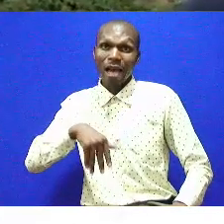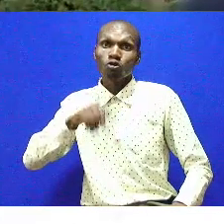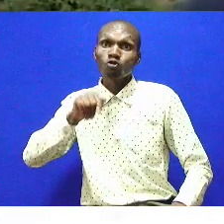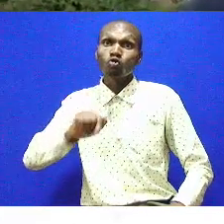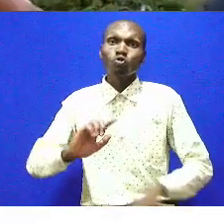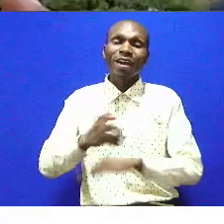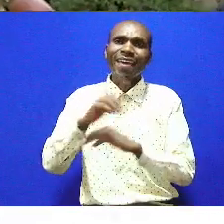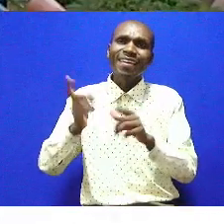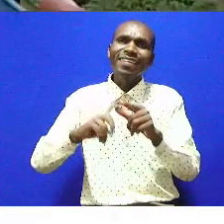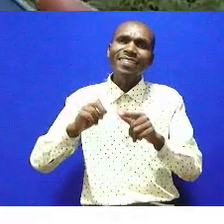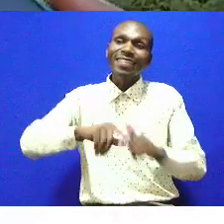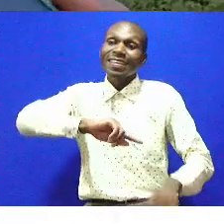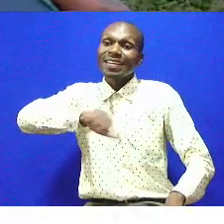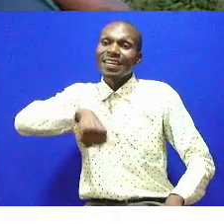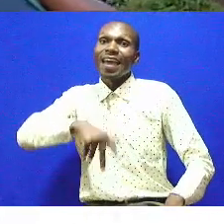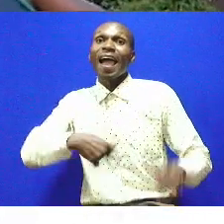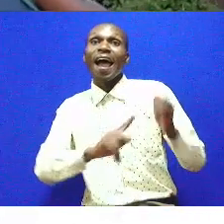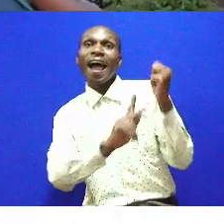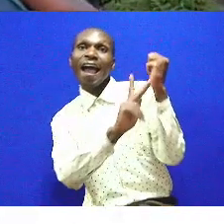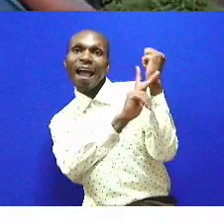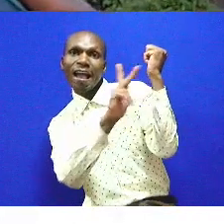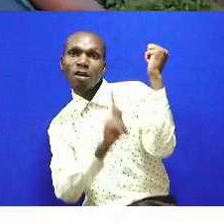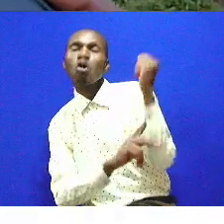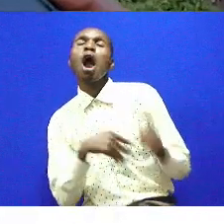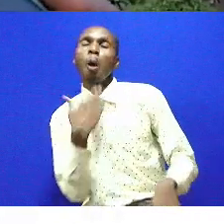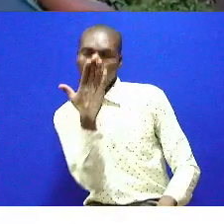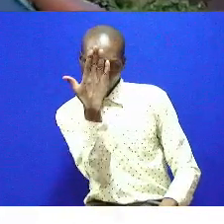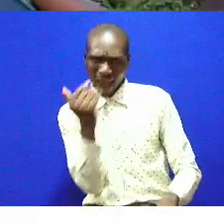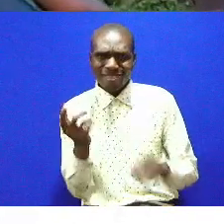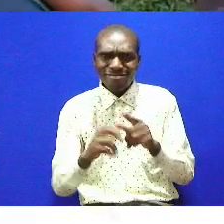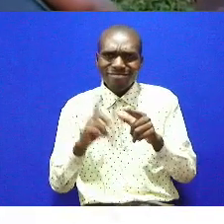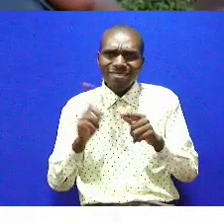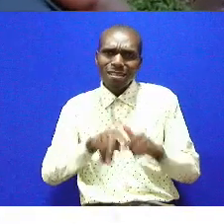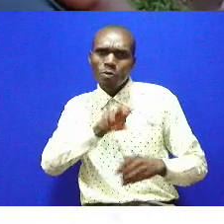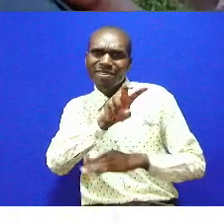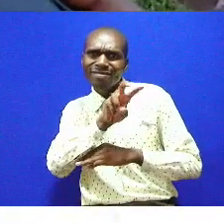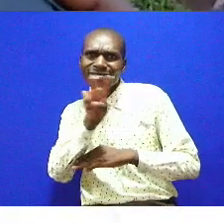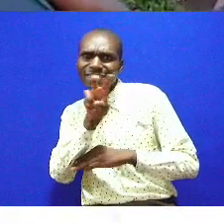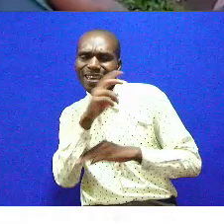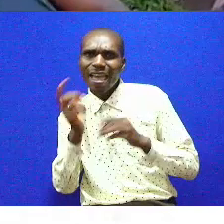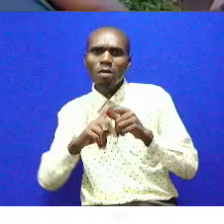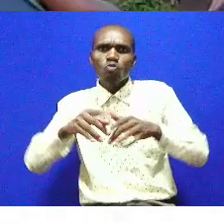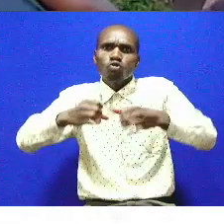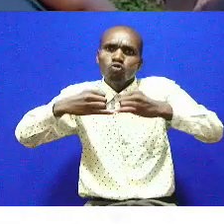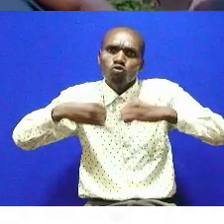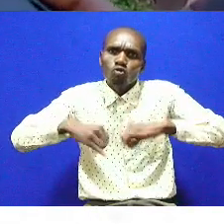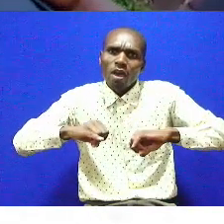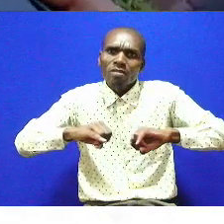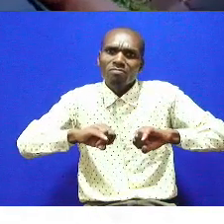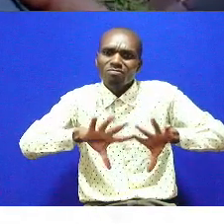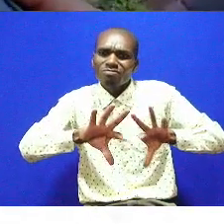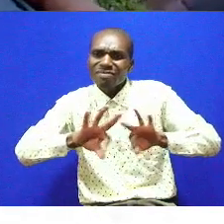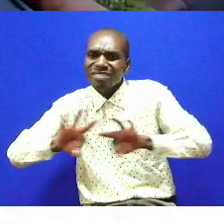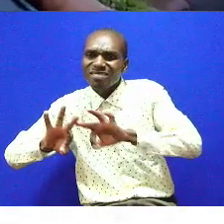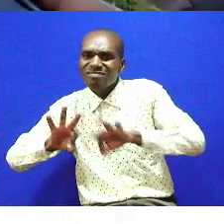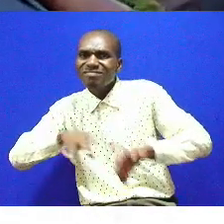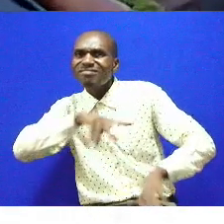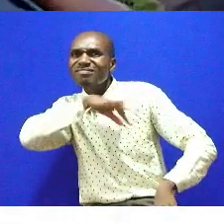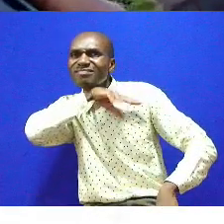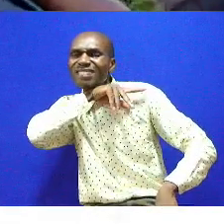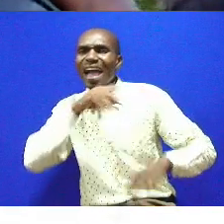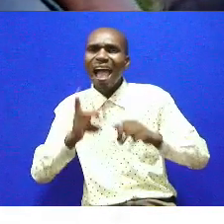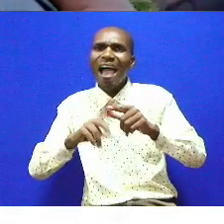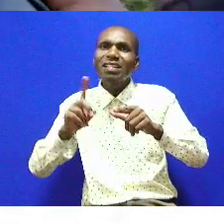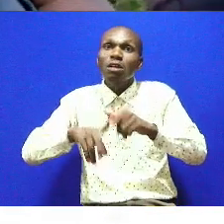ase town yane ya Keroka ase ngencho tuwarra na tura tema kusibie town yu nani ende nyara